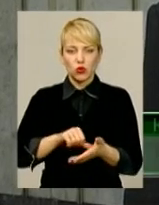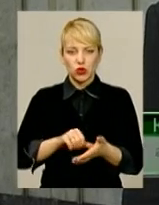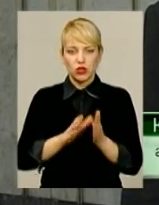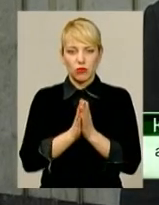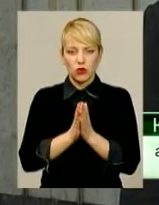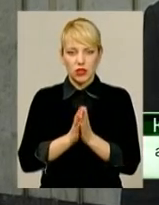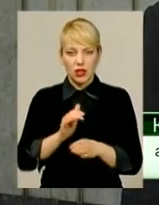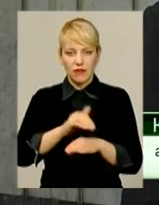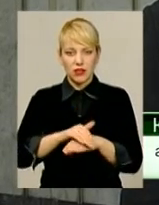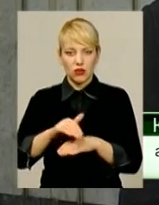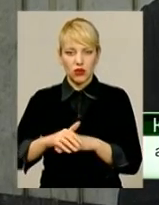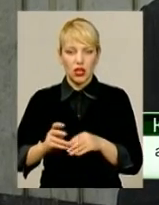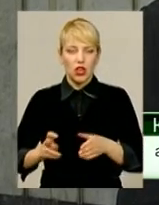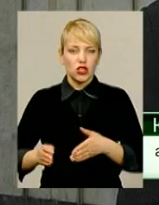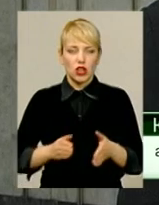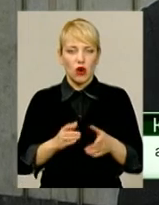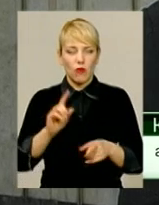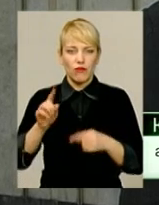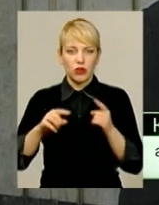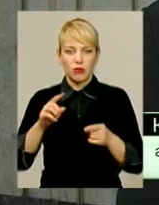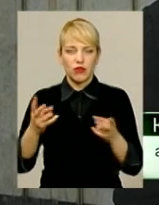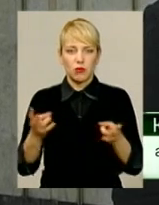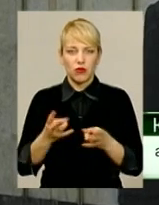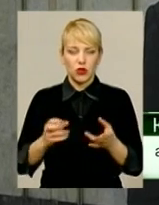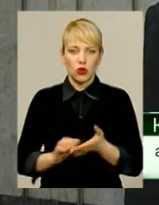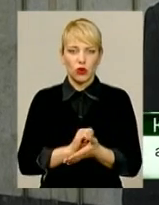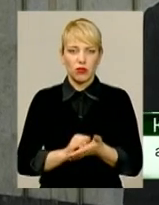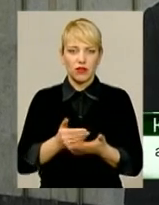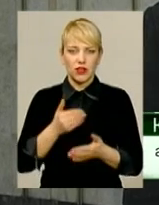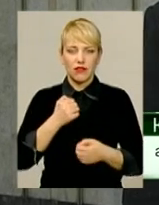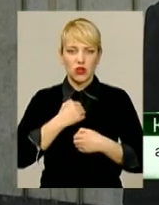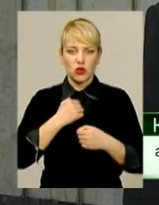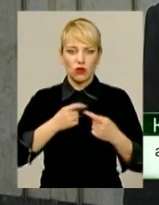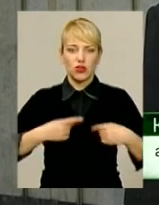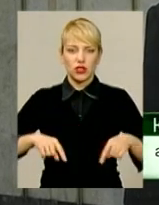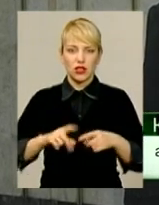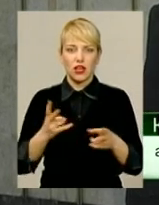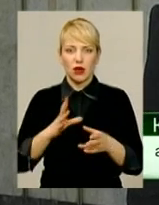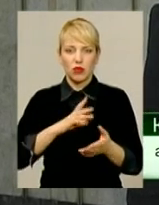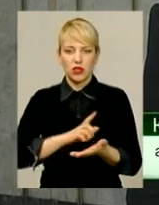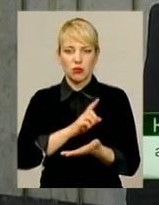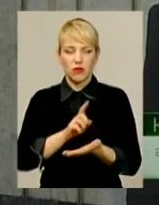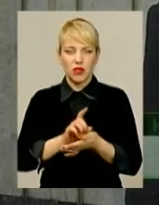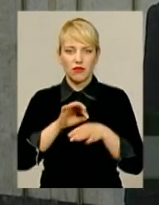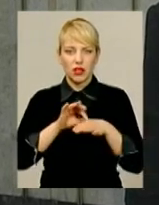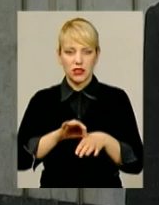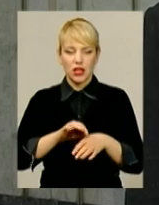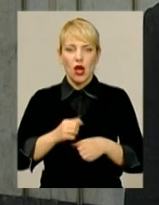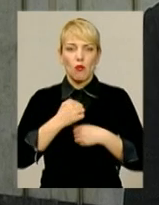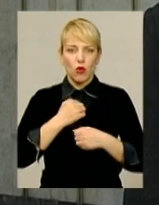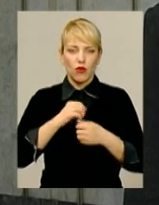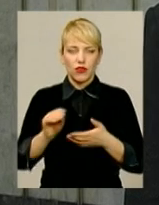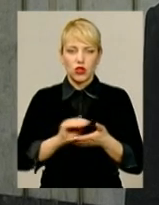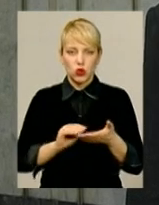просили встановити шляхом витребування відповідних документів від військової частини, яка зобов'язана була вести і бойові журнали, і рапорта,